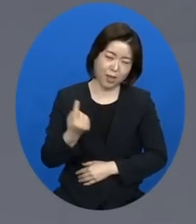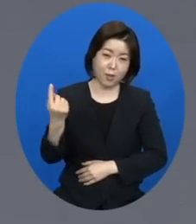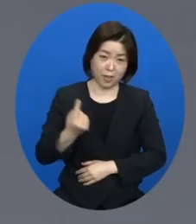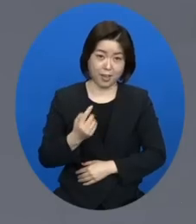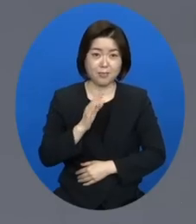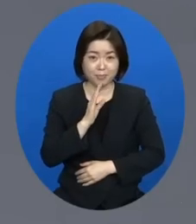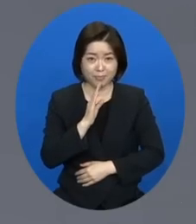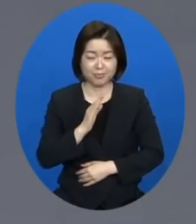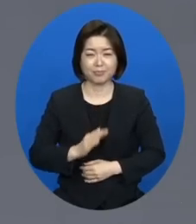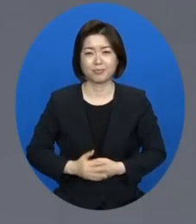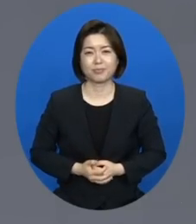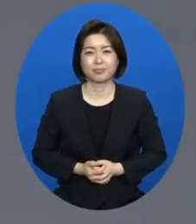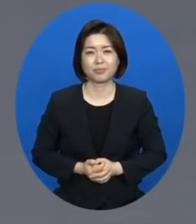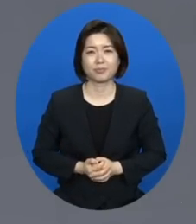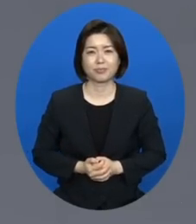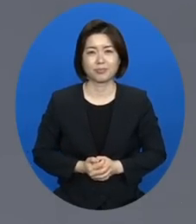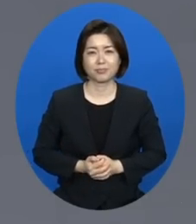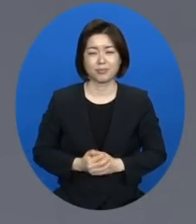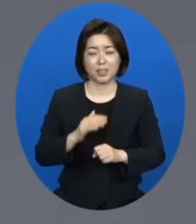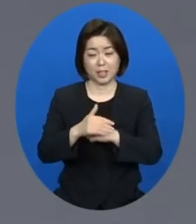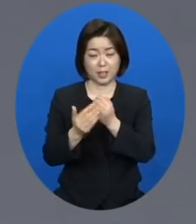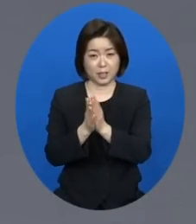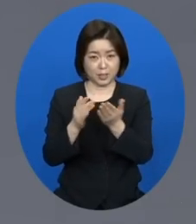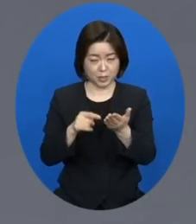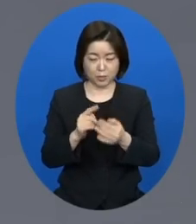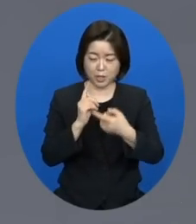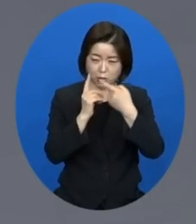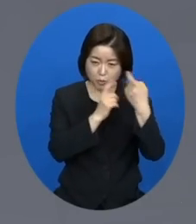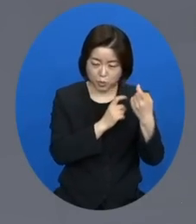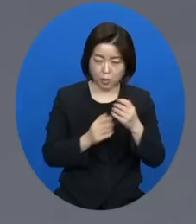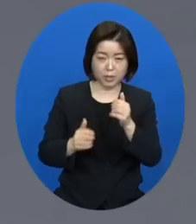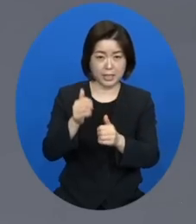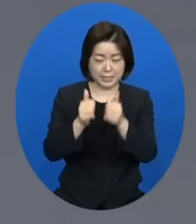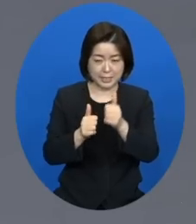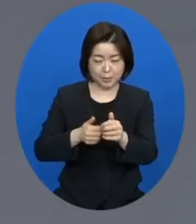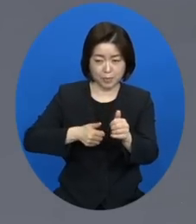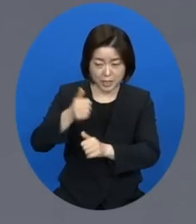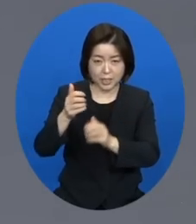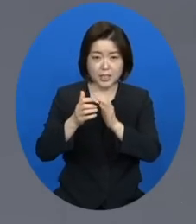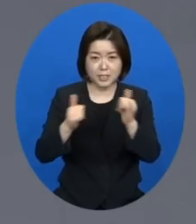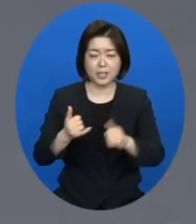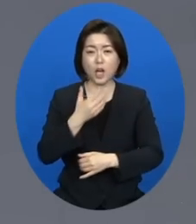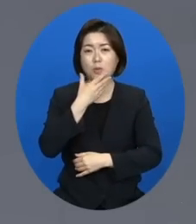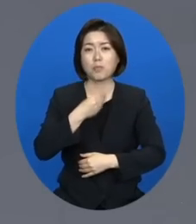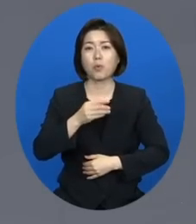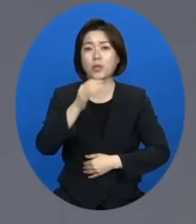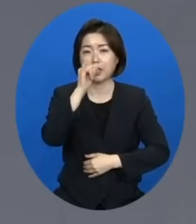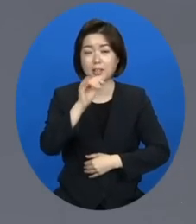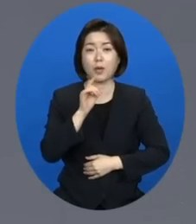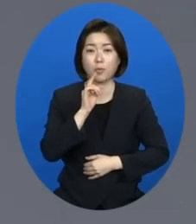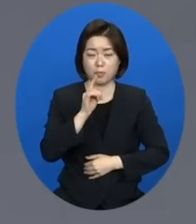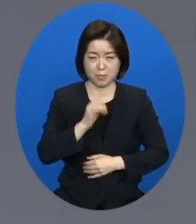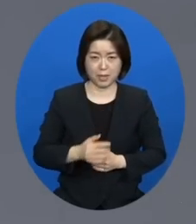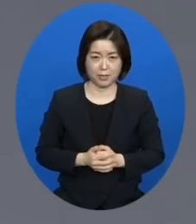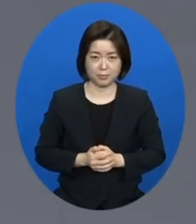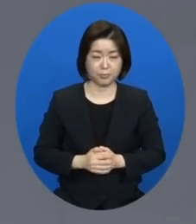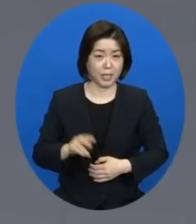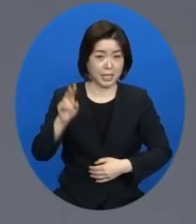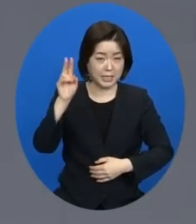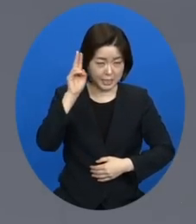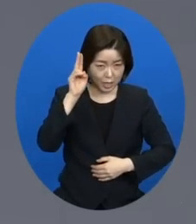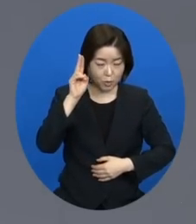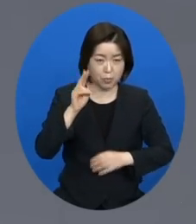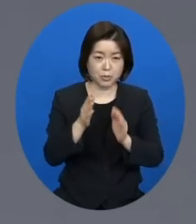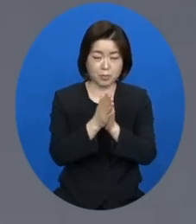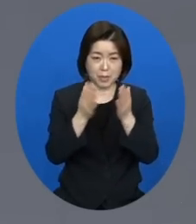찾아오지요. 성경은 이러한 유혹과 시험을 이겨내는 자는 복이 있다라고 말씀을 합니다. 야고보서 1장 12절에